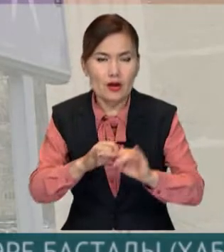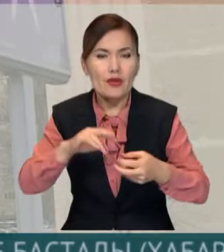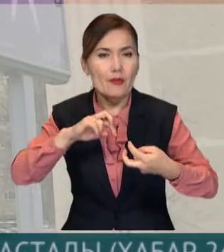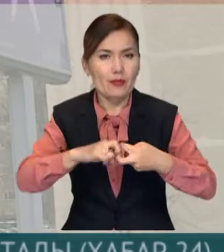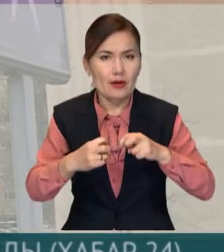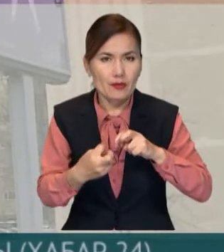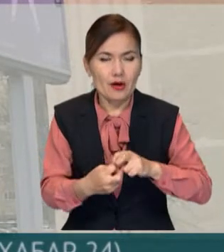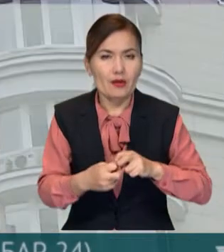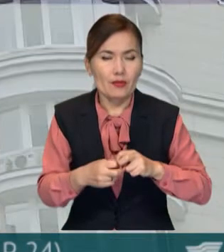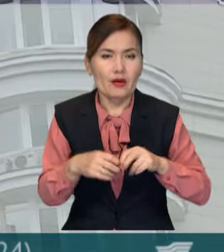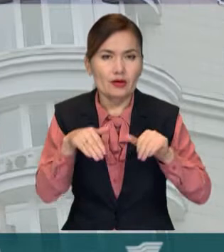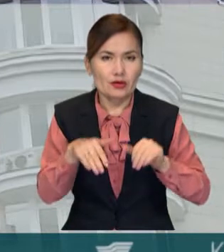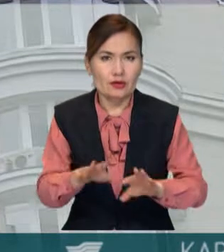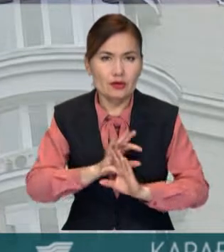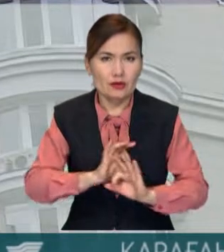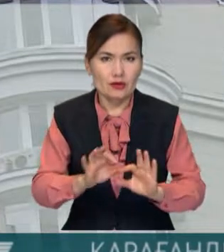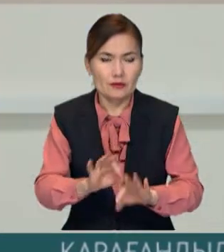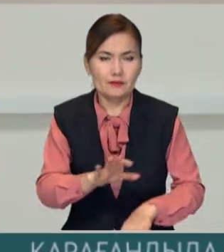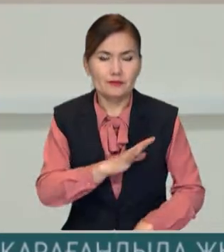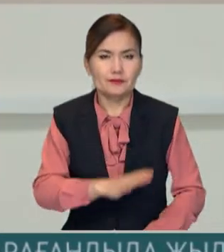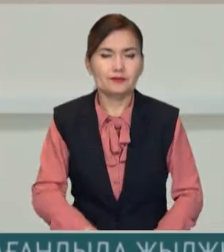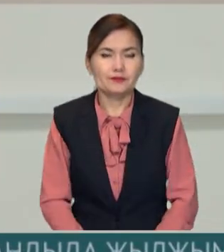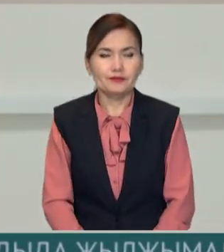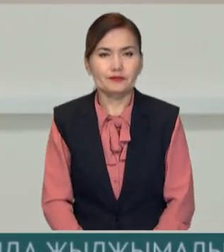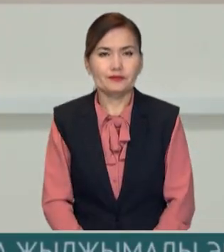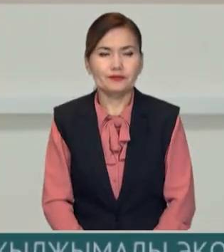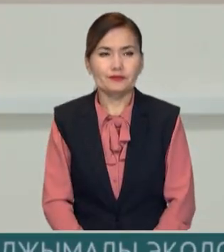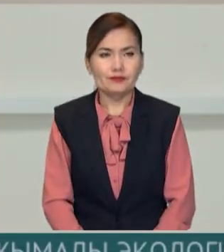мәселелердің түйінін тарқатуға бағытталған.